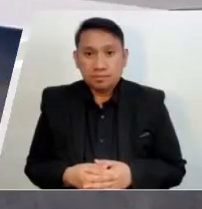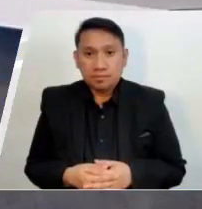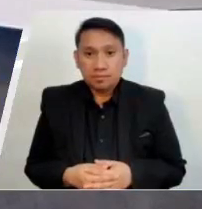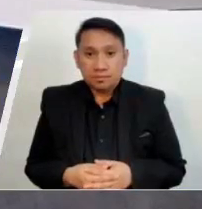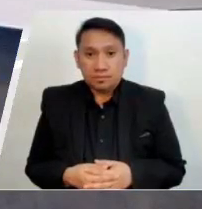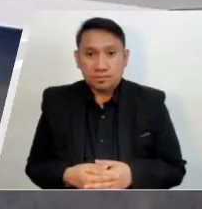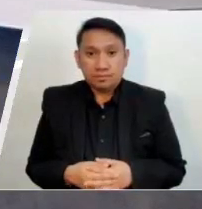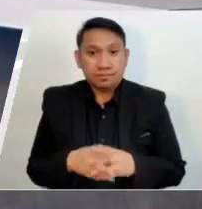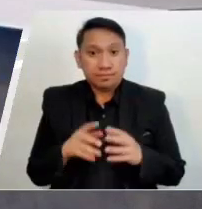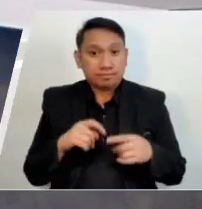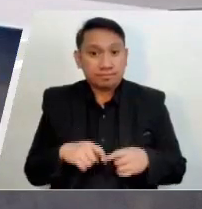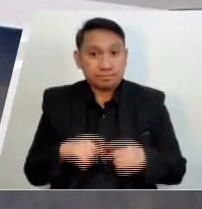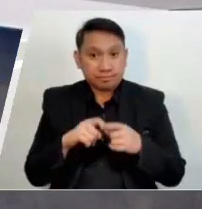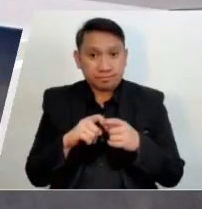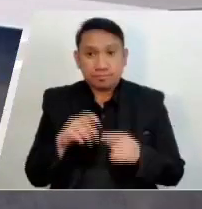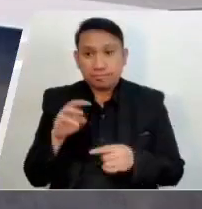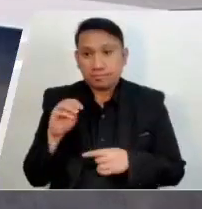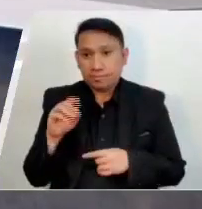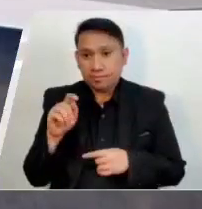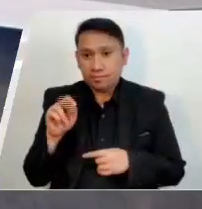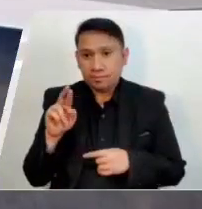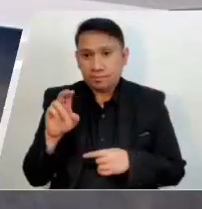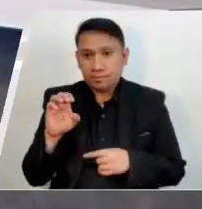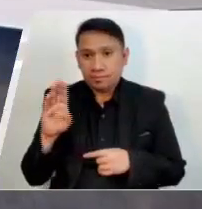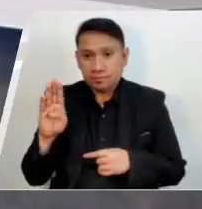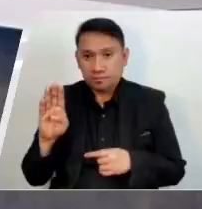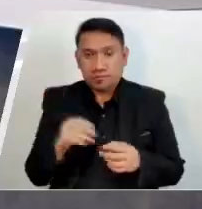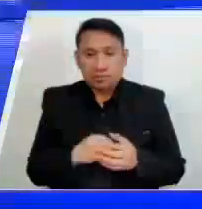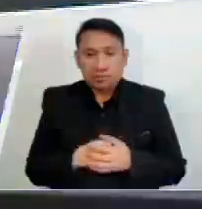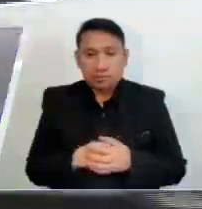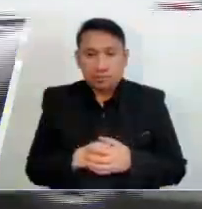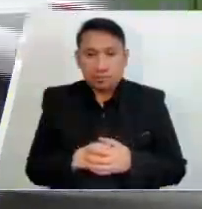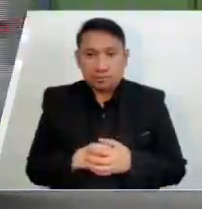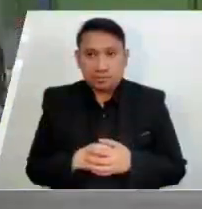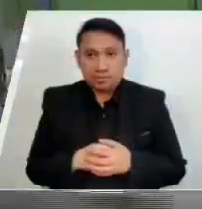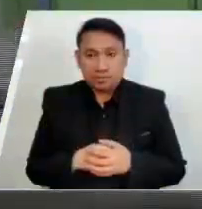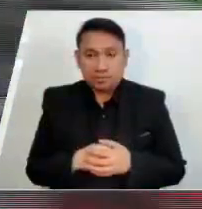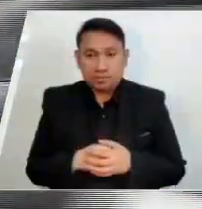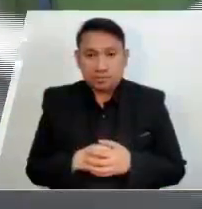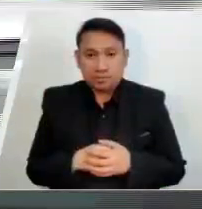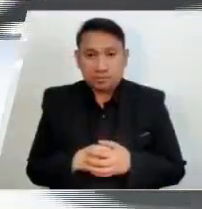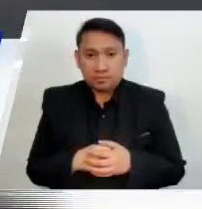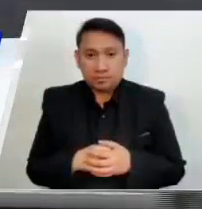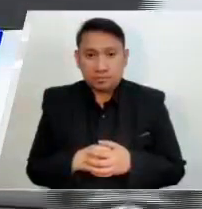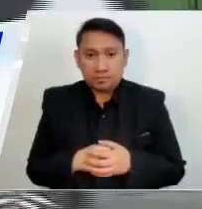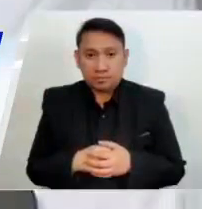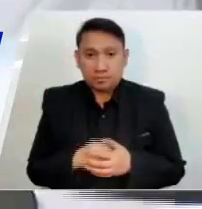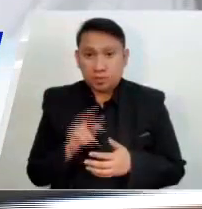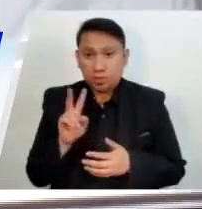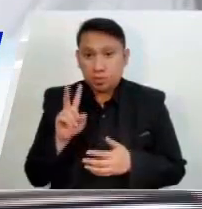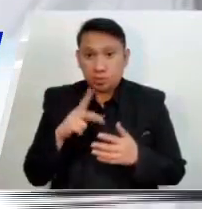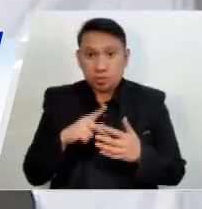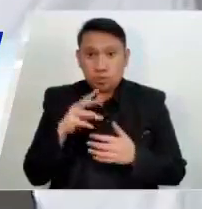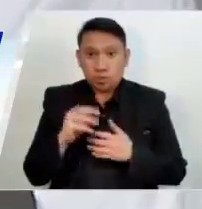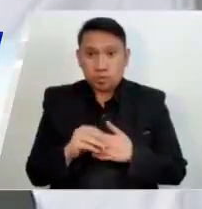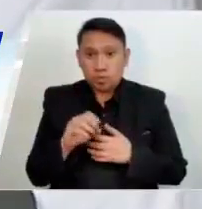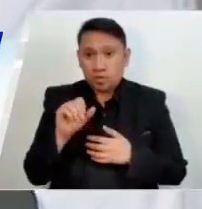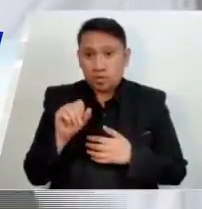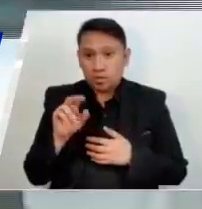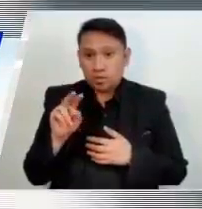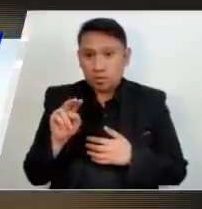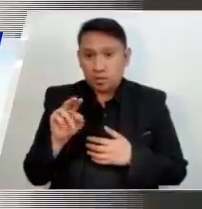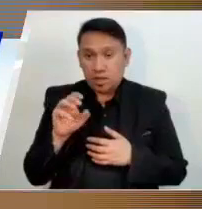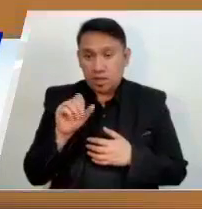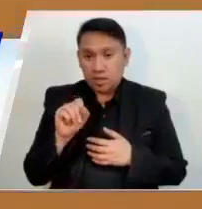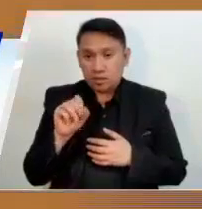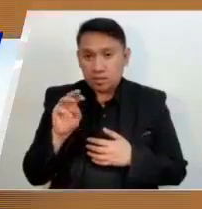Sinuspinde ng Movie and Television Review and Classification Board, MTRCB, ang dalawang programa ng Sonshine Media Network